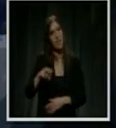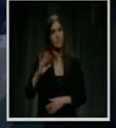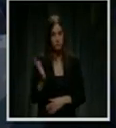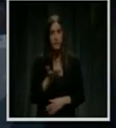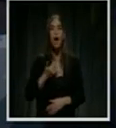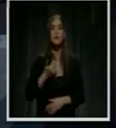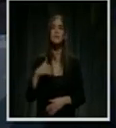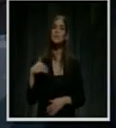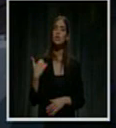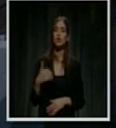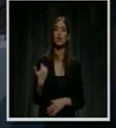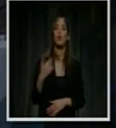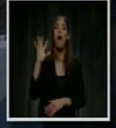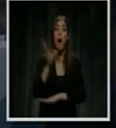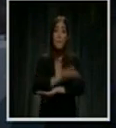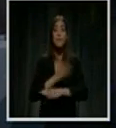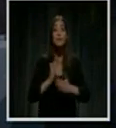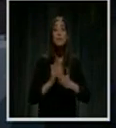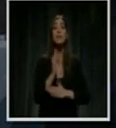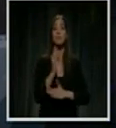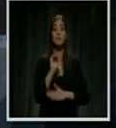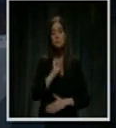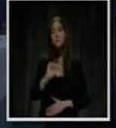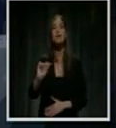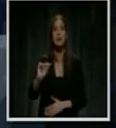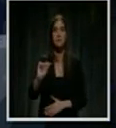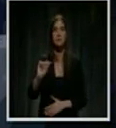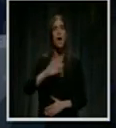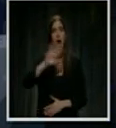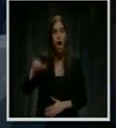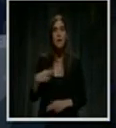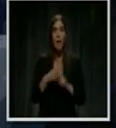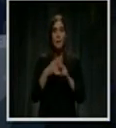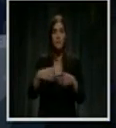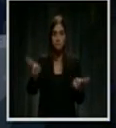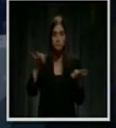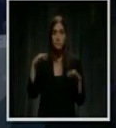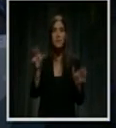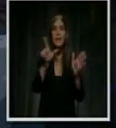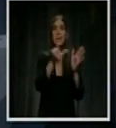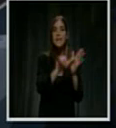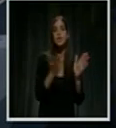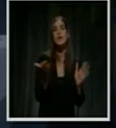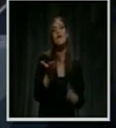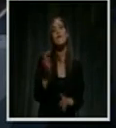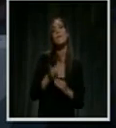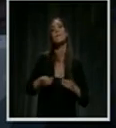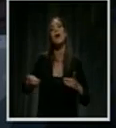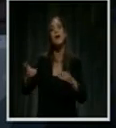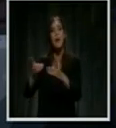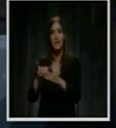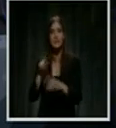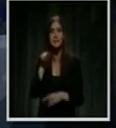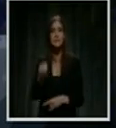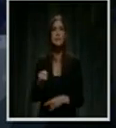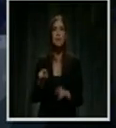l-ambjent ikun dritt fundamentali tiegħek. Ippreżentajna dan id-dokument, ippreżentajna liġi fil-Parlament. Li għadha fuq